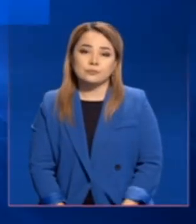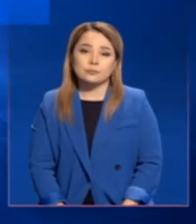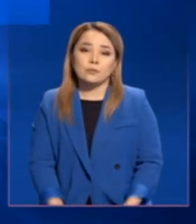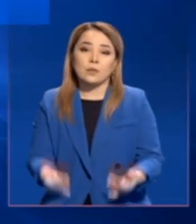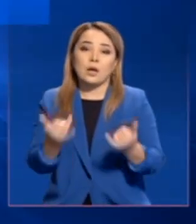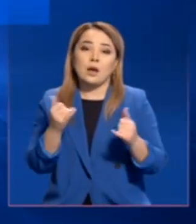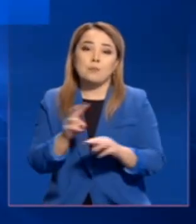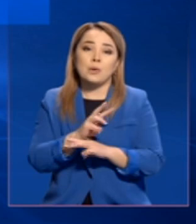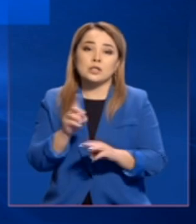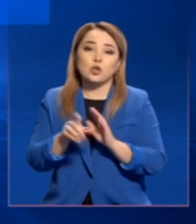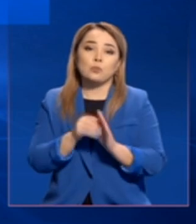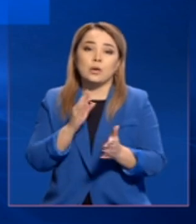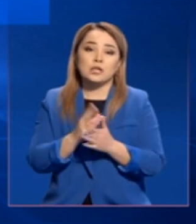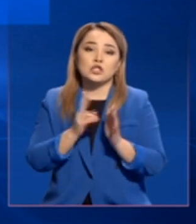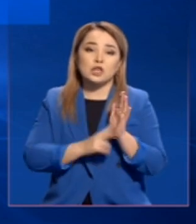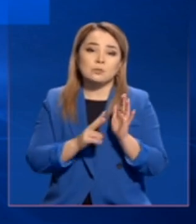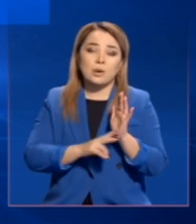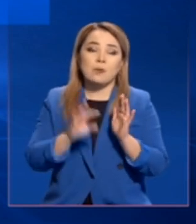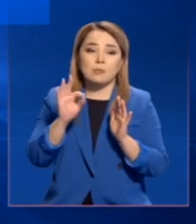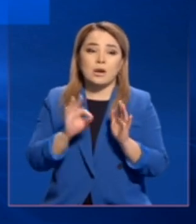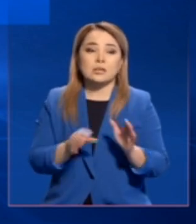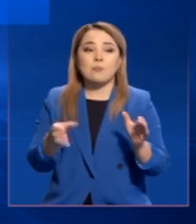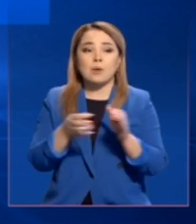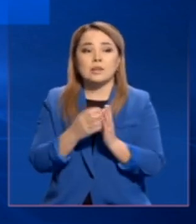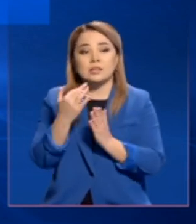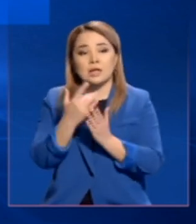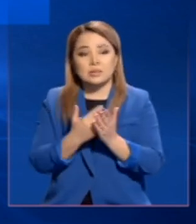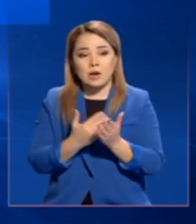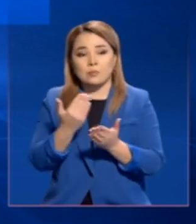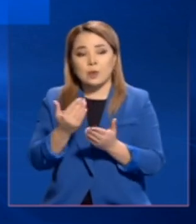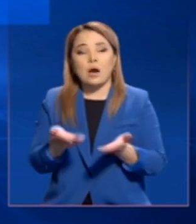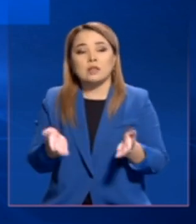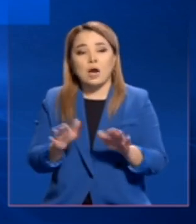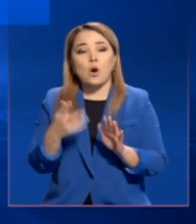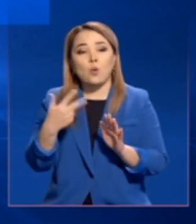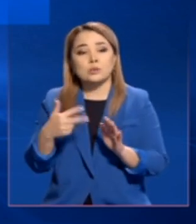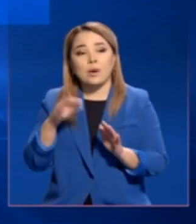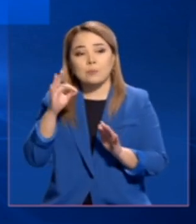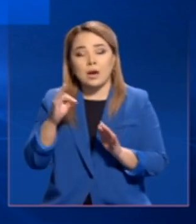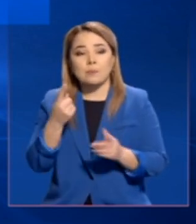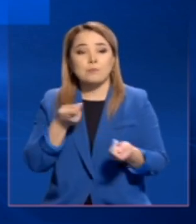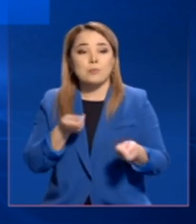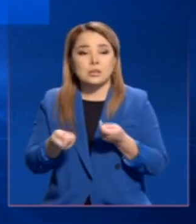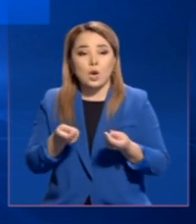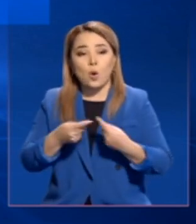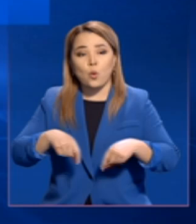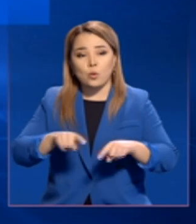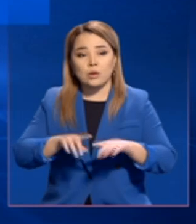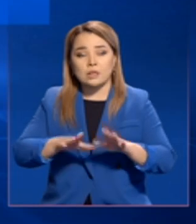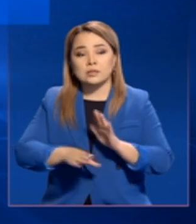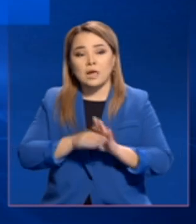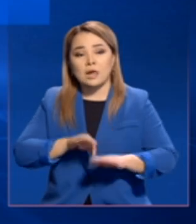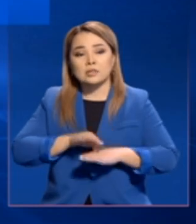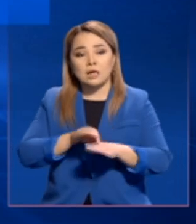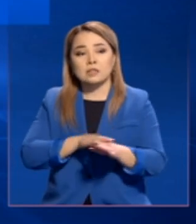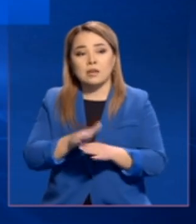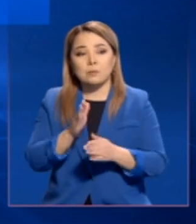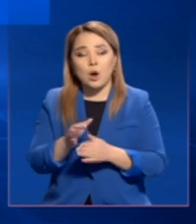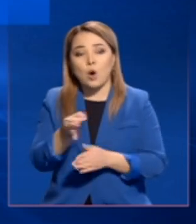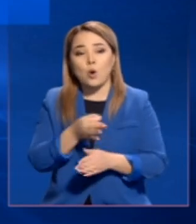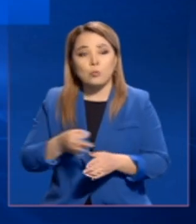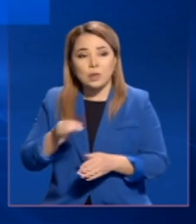Енді мәжіліс депутаттарының 70% партиялық тізім арқылы, ал қалған 30% бір мандатты округтерден сайланады. Облыстар